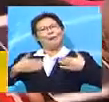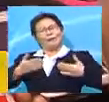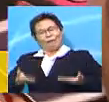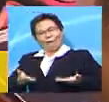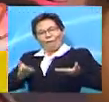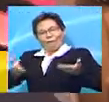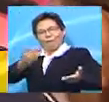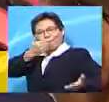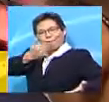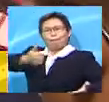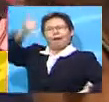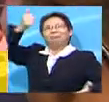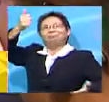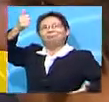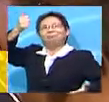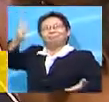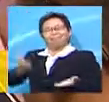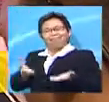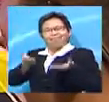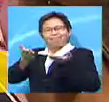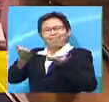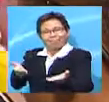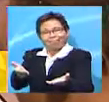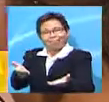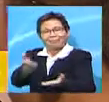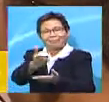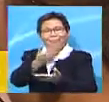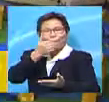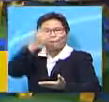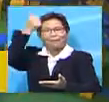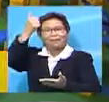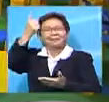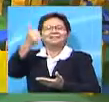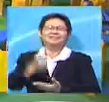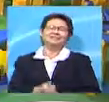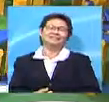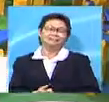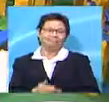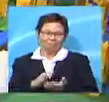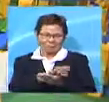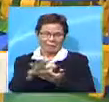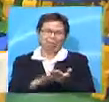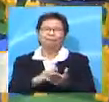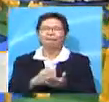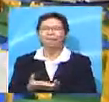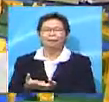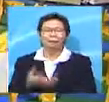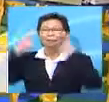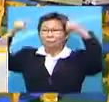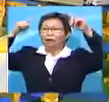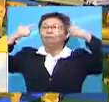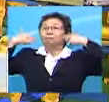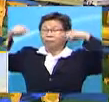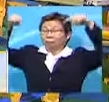best data, best proposals and best options. Beliau memaklumkan Shinkansen mencatat pencapaian